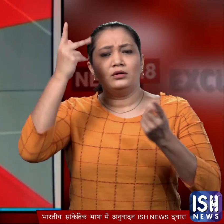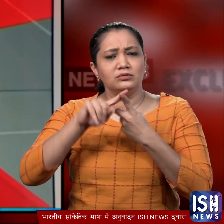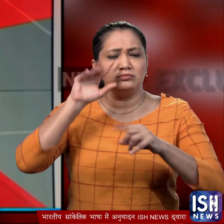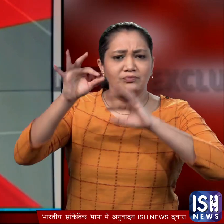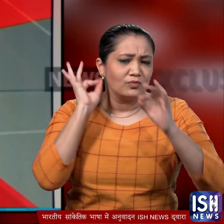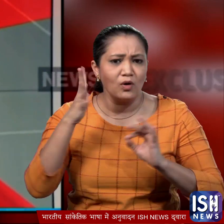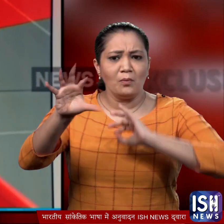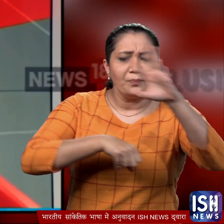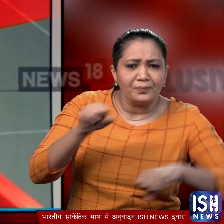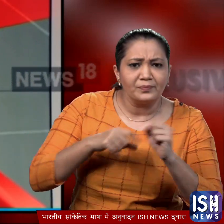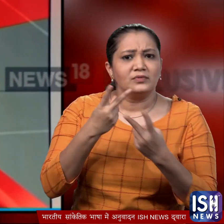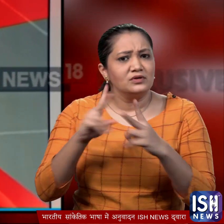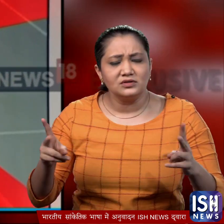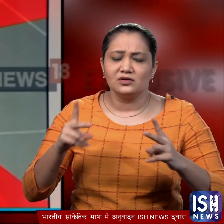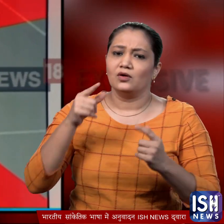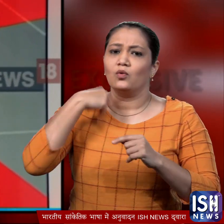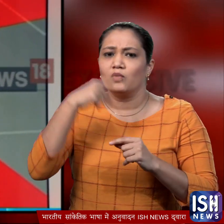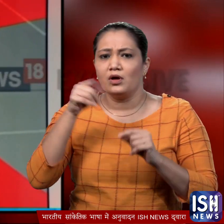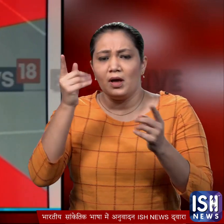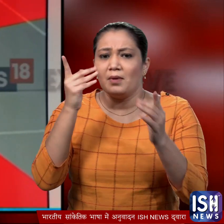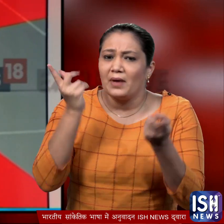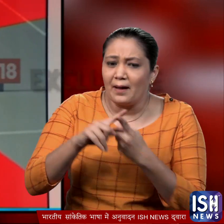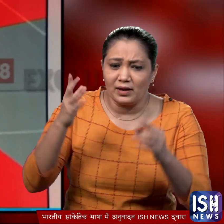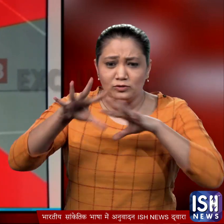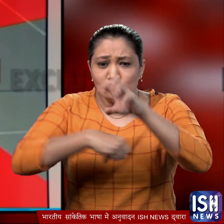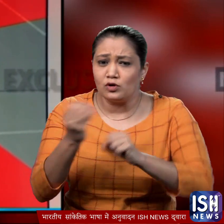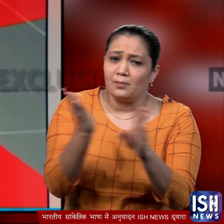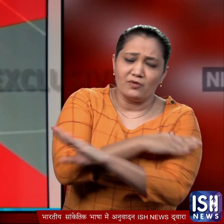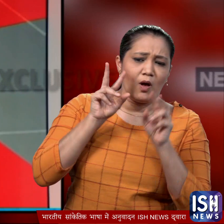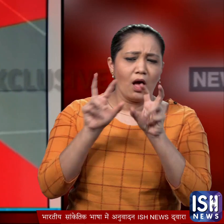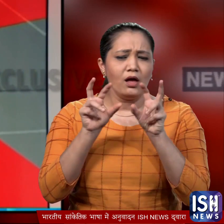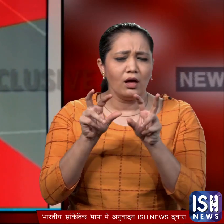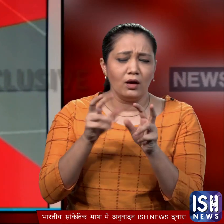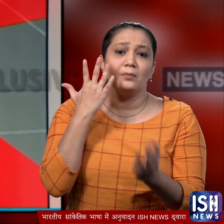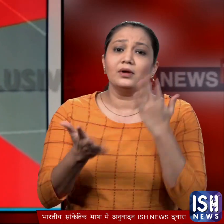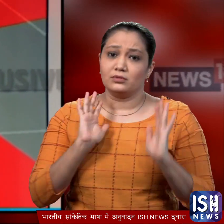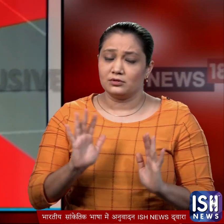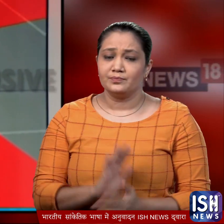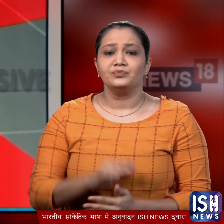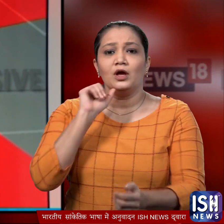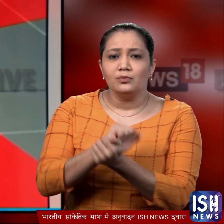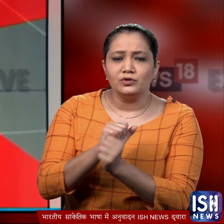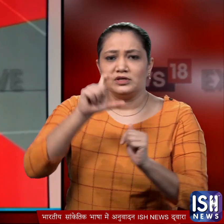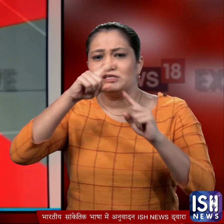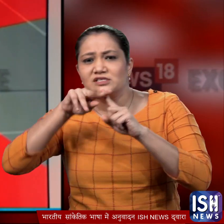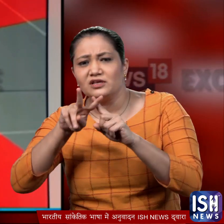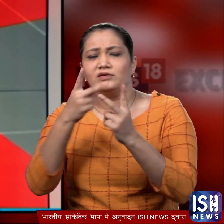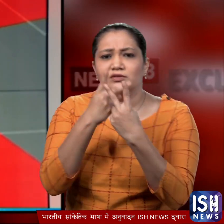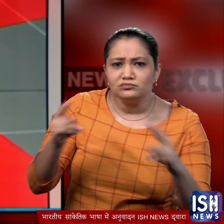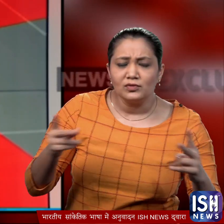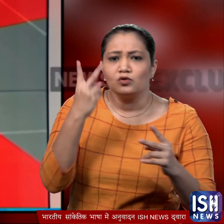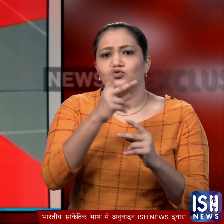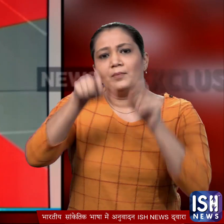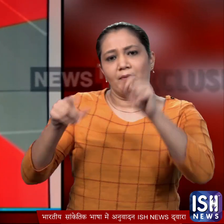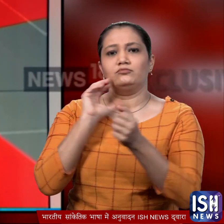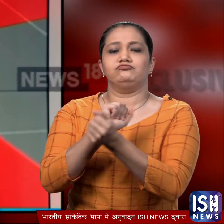अंदाज में लूटपाट की, उससे आशंका यही है कि बदमाशों ने इस वारदात को अंजाम देने से पहले रेकी की हो। हालांकि पुलिस ने फिर भी सीसीटीवी फुटेज के आधार